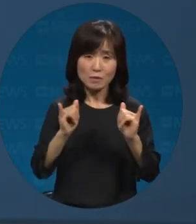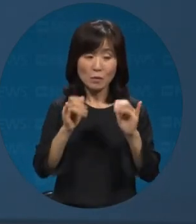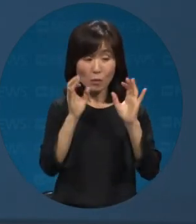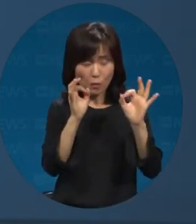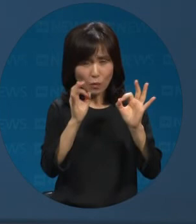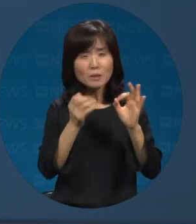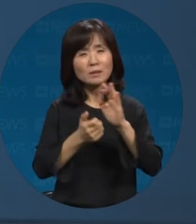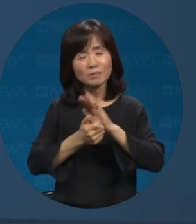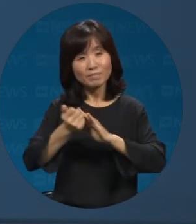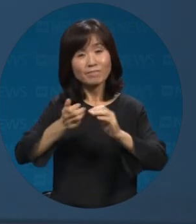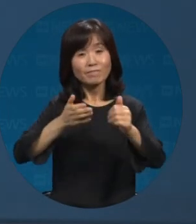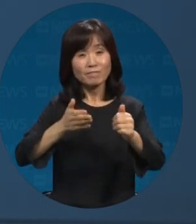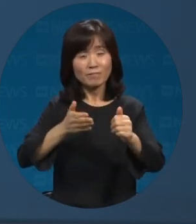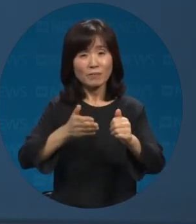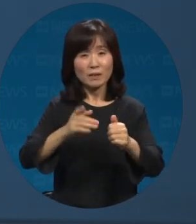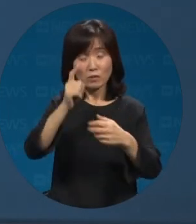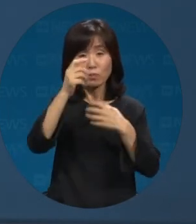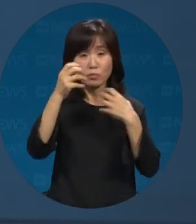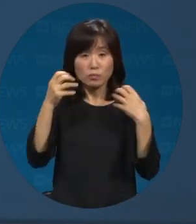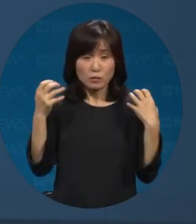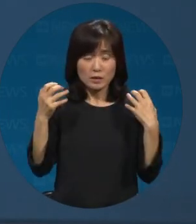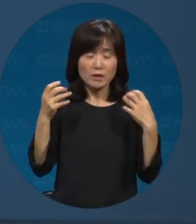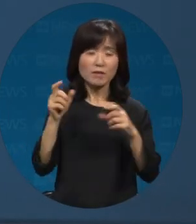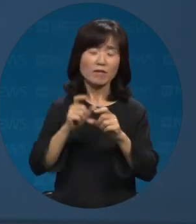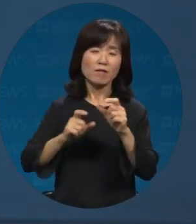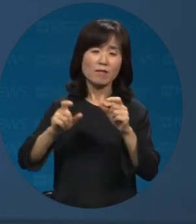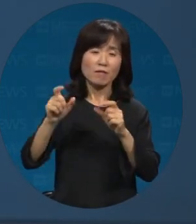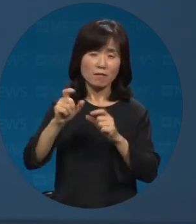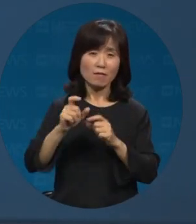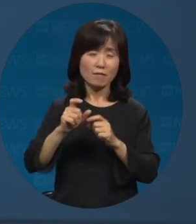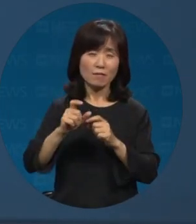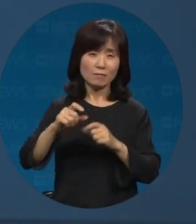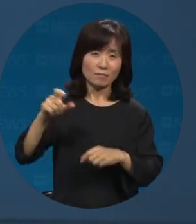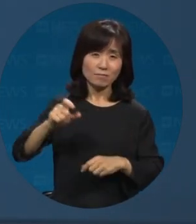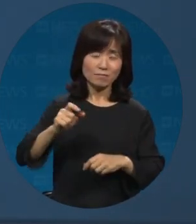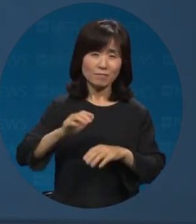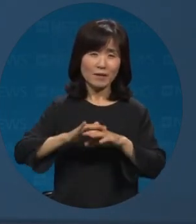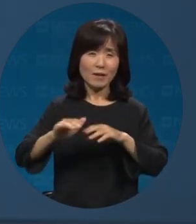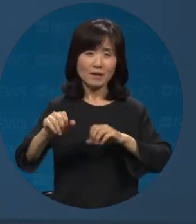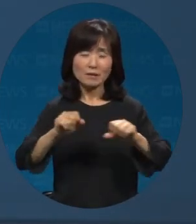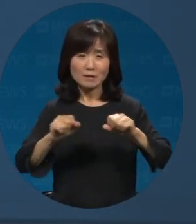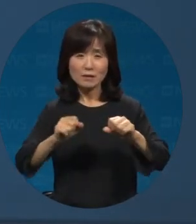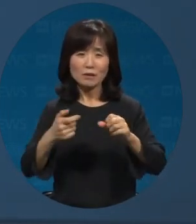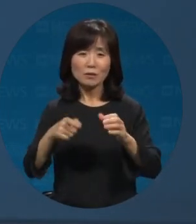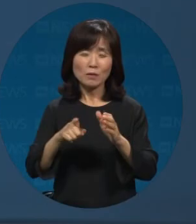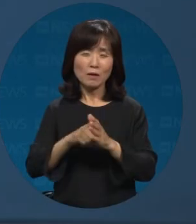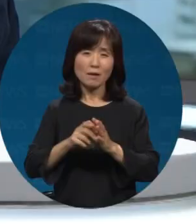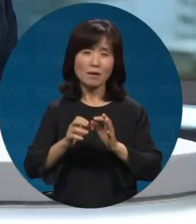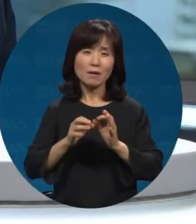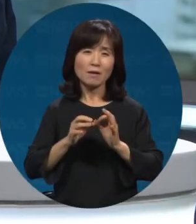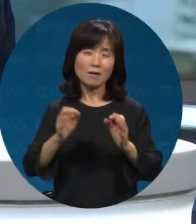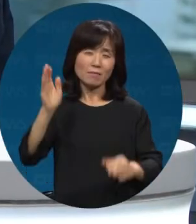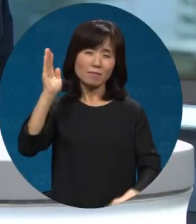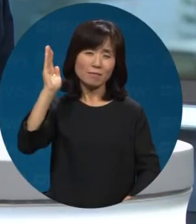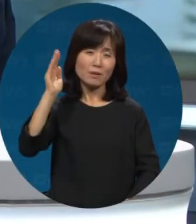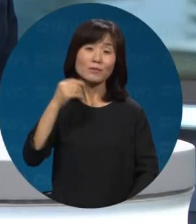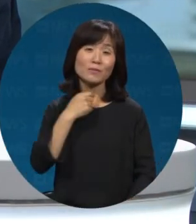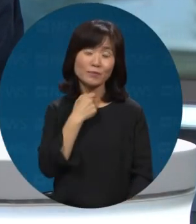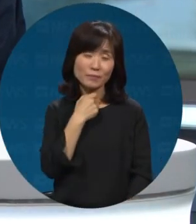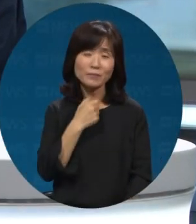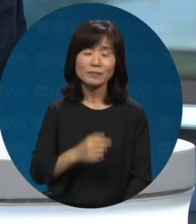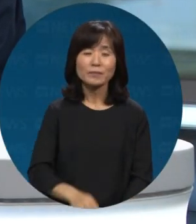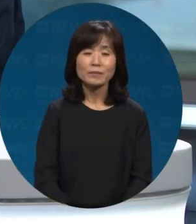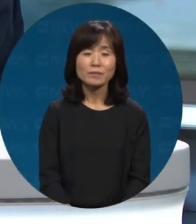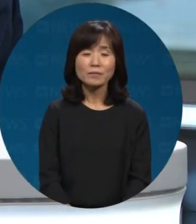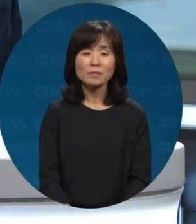가지시고 기업과 정부에게 좀 더 센 대응을 하라고 목소리를 해주셨으면 좋겠습니다네